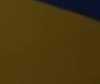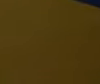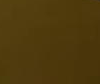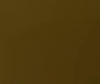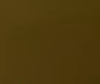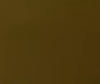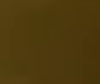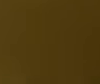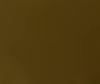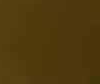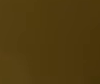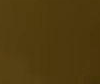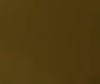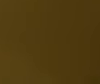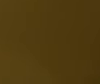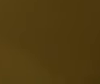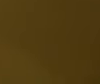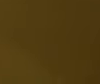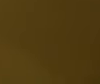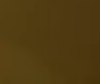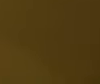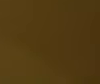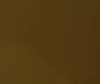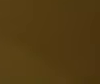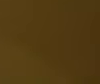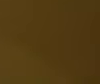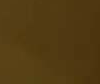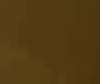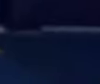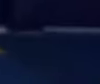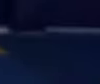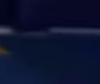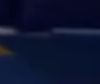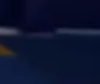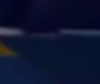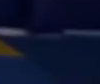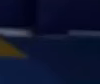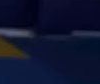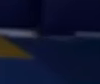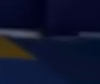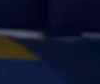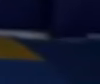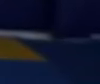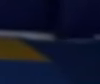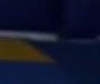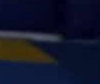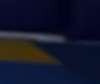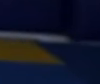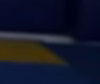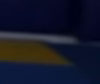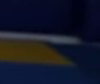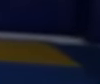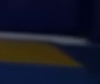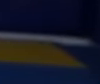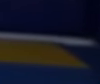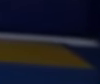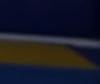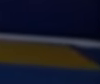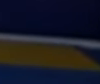tanıtayım. 1983 yılında Eskişehir'de dünyaya geldim. İlk orta lise öğrenimi